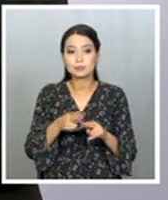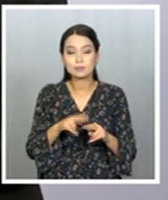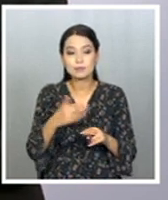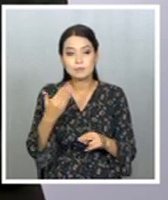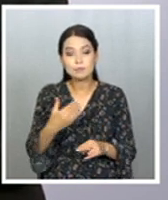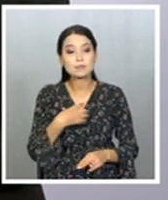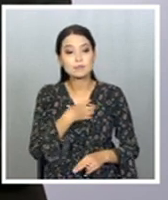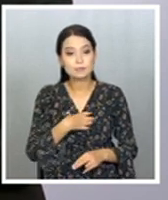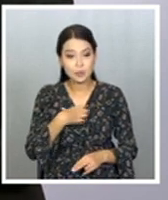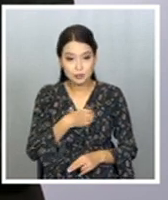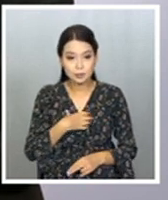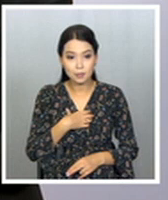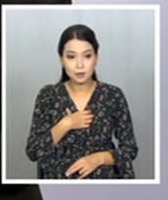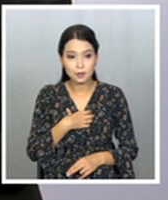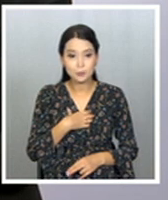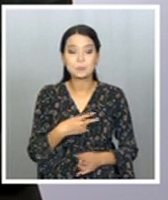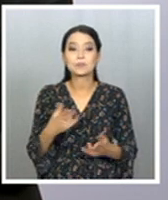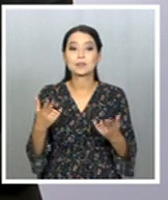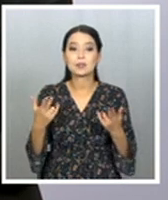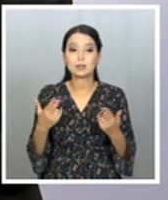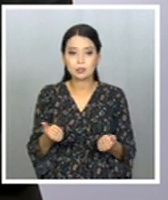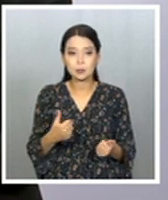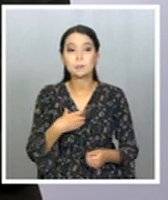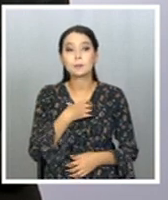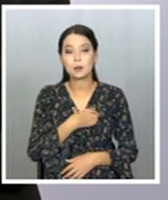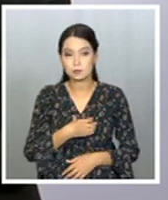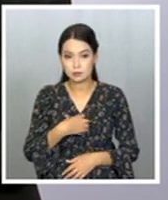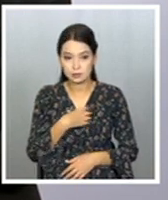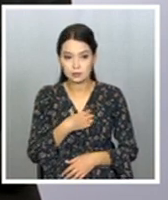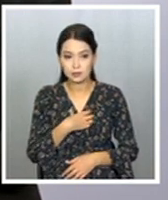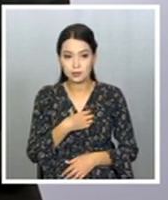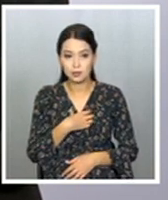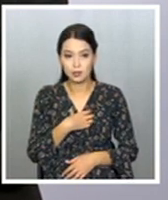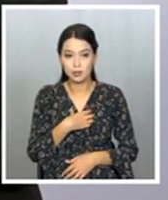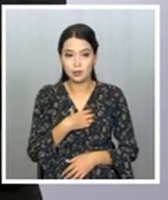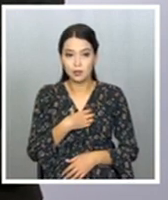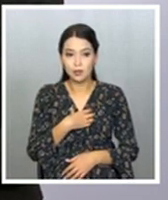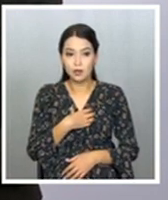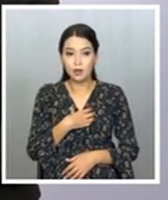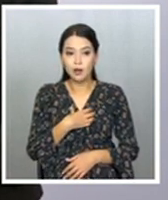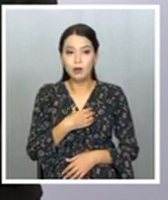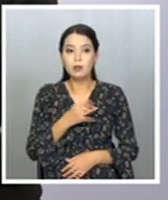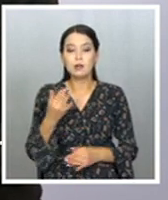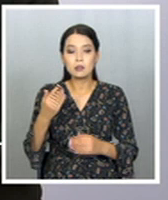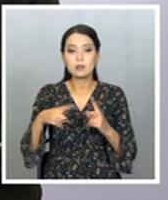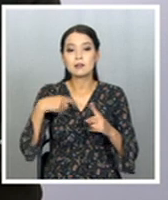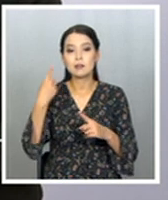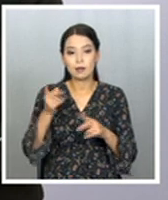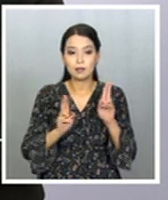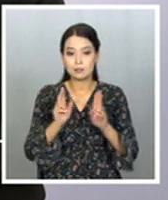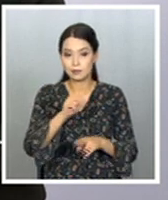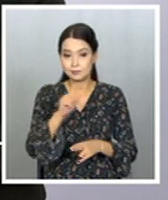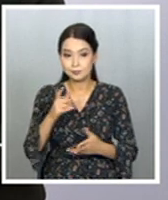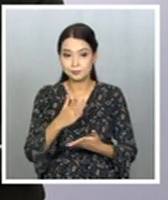ма? Әрине, маңызды. Және келесі шешімге назар аударамыз. Демек,